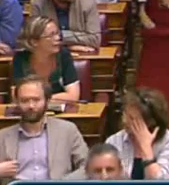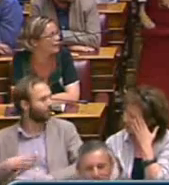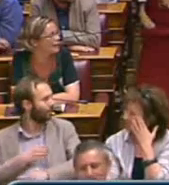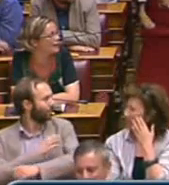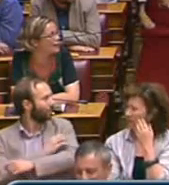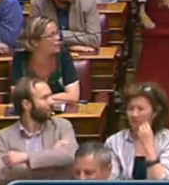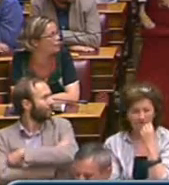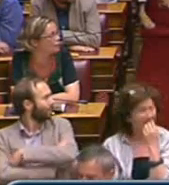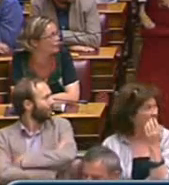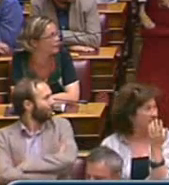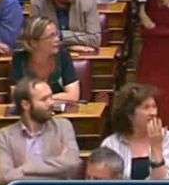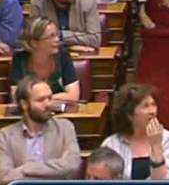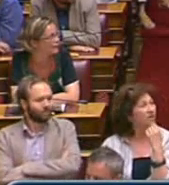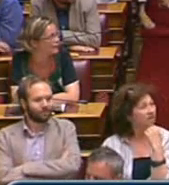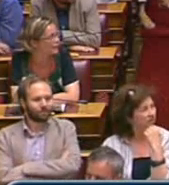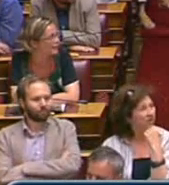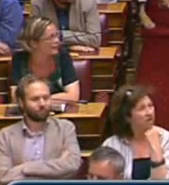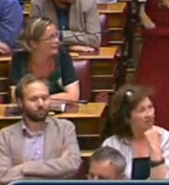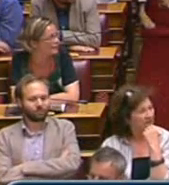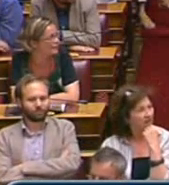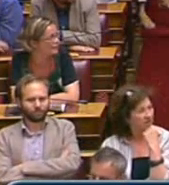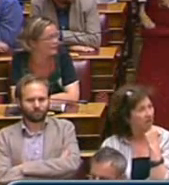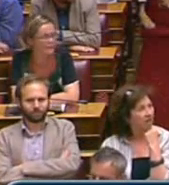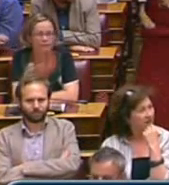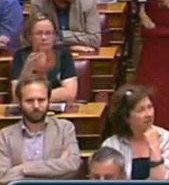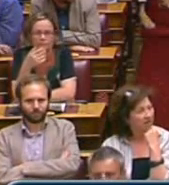Το λόγο έχει ο κύριος Βούτσης.